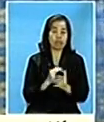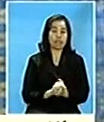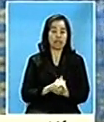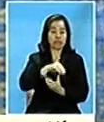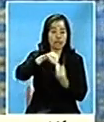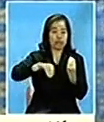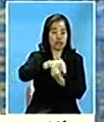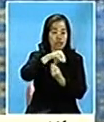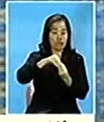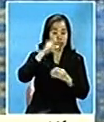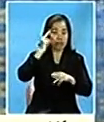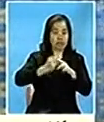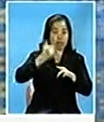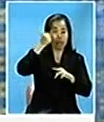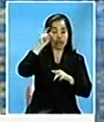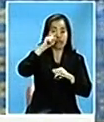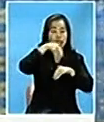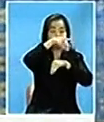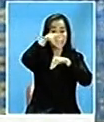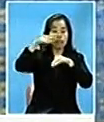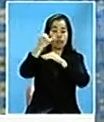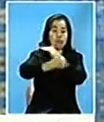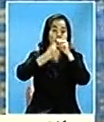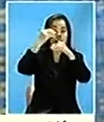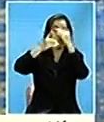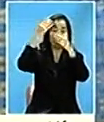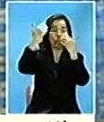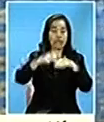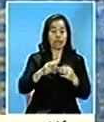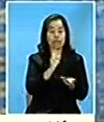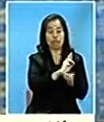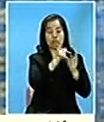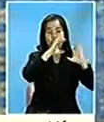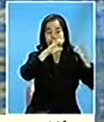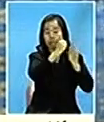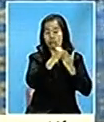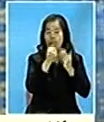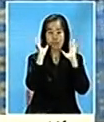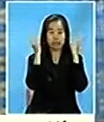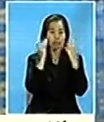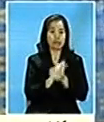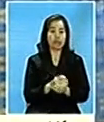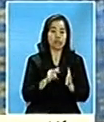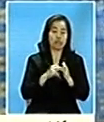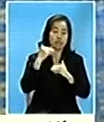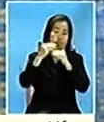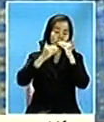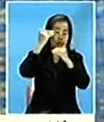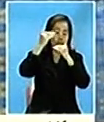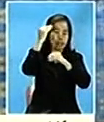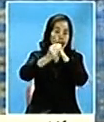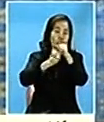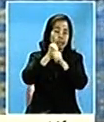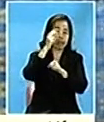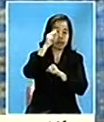รกิจระดับชั้นนำของประเทศเขาไปหมดแล้วเขาไม่รอรัฐบาลหรอกบ้านธุรกิจไปมา30ปีแล้ว